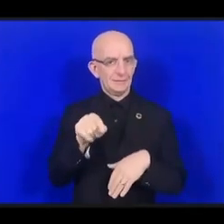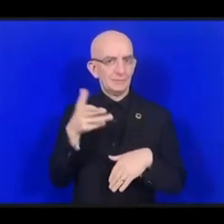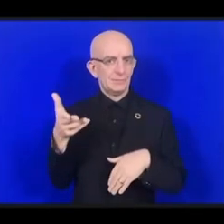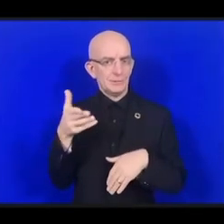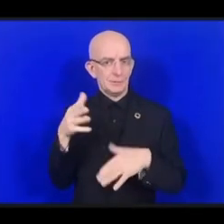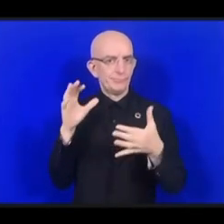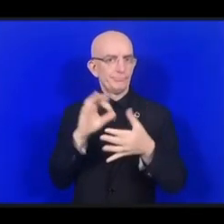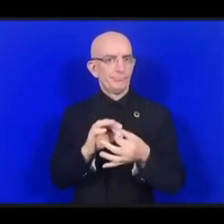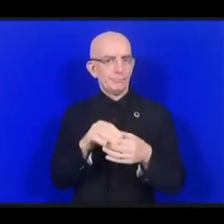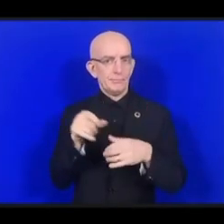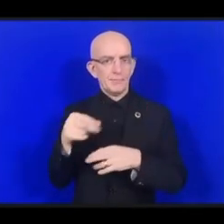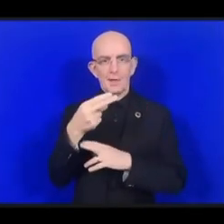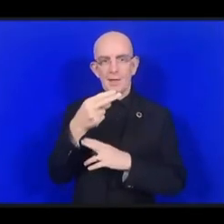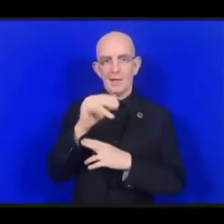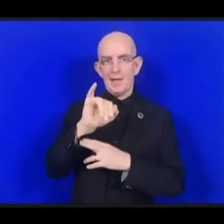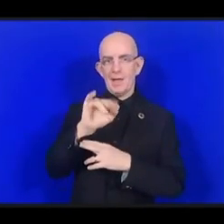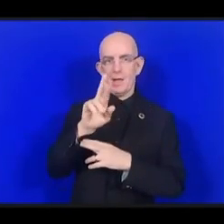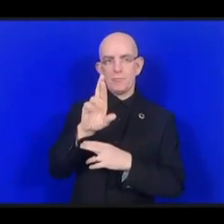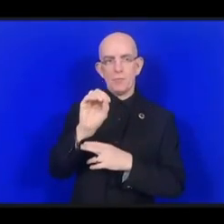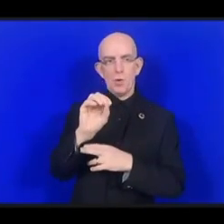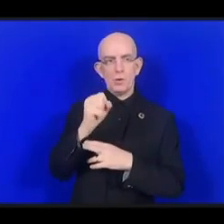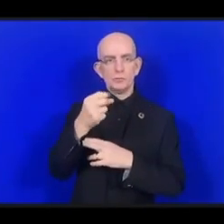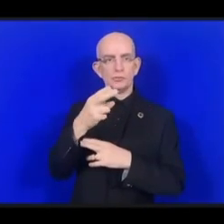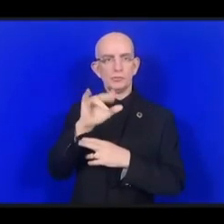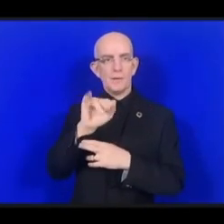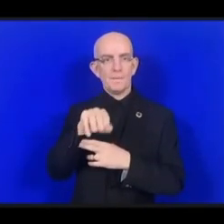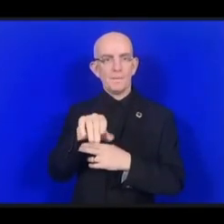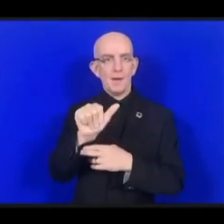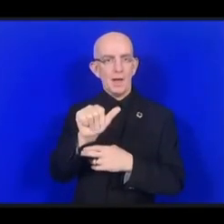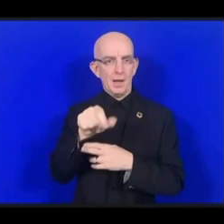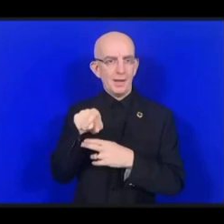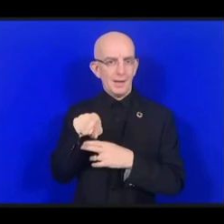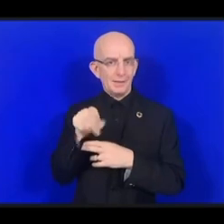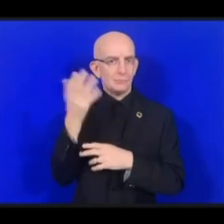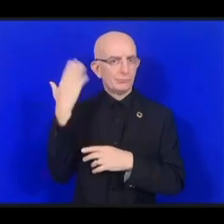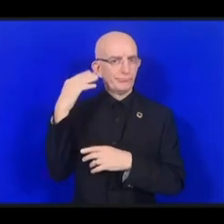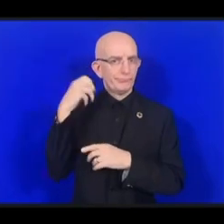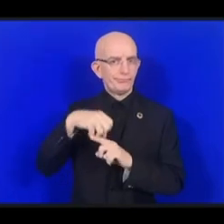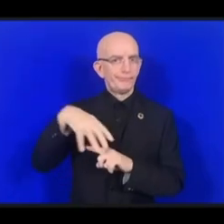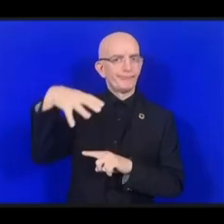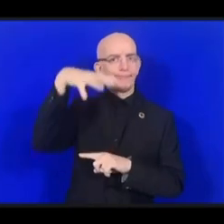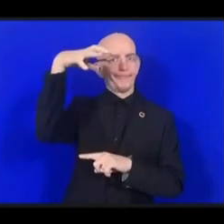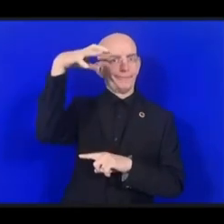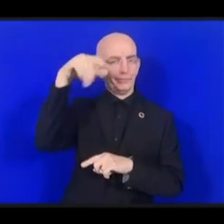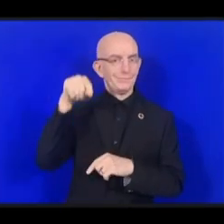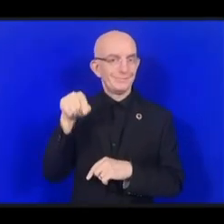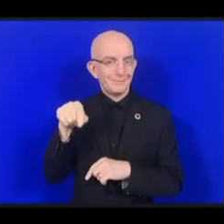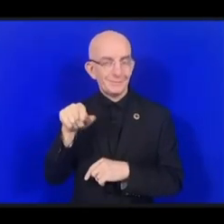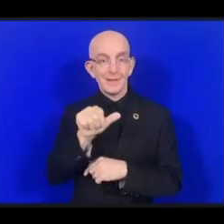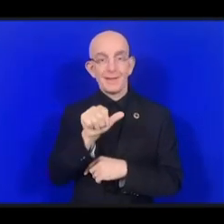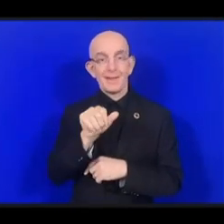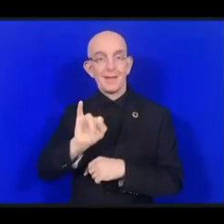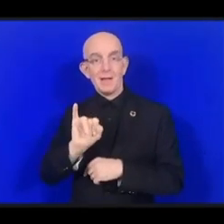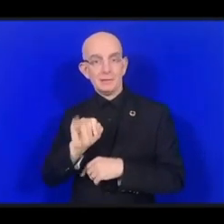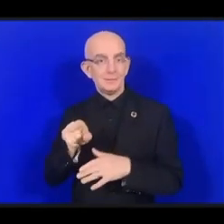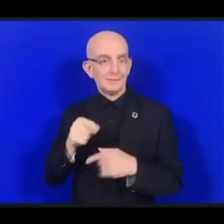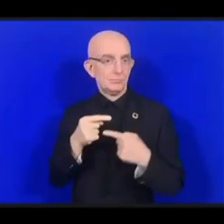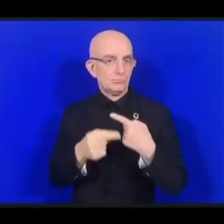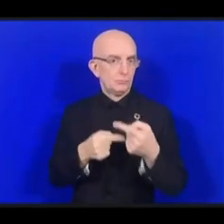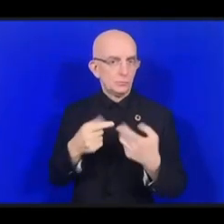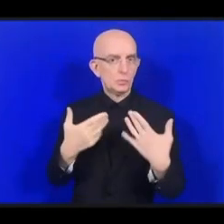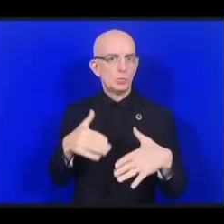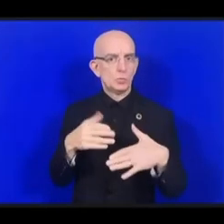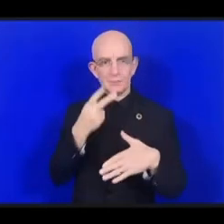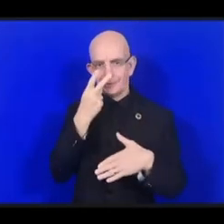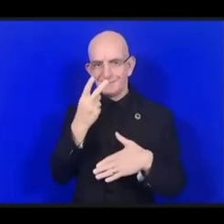我々はこの重要な進展というものを分析し評価し国際的な